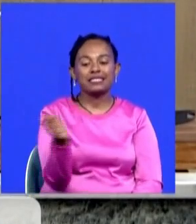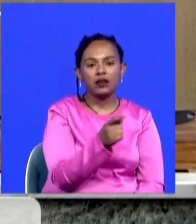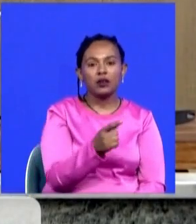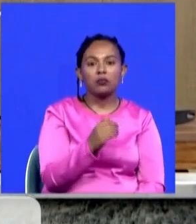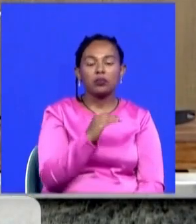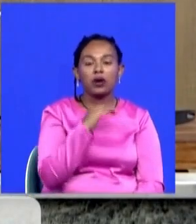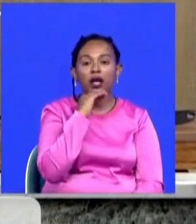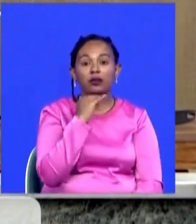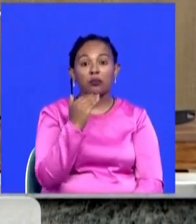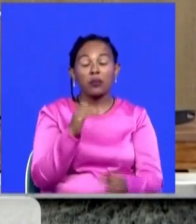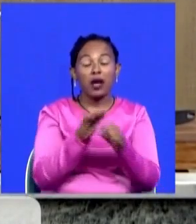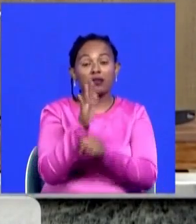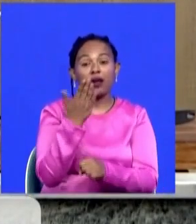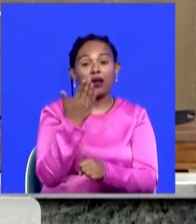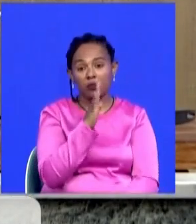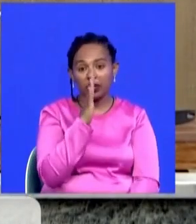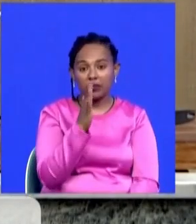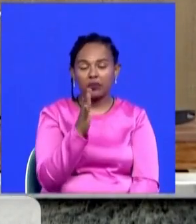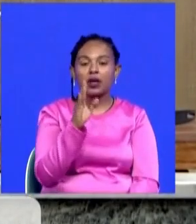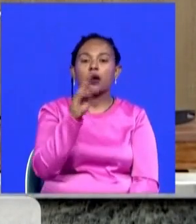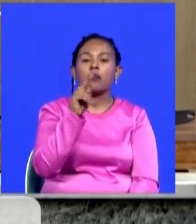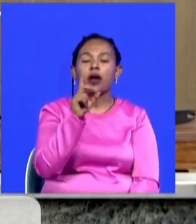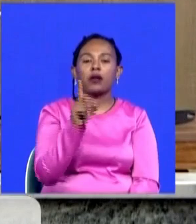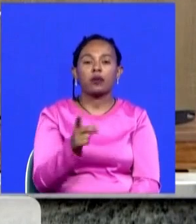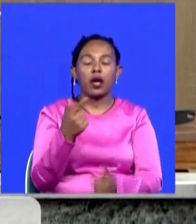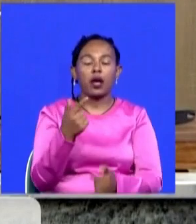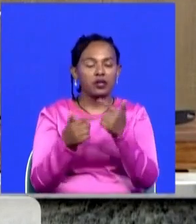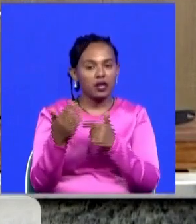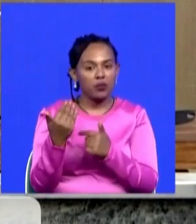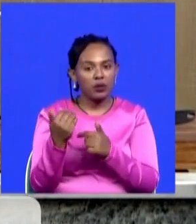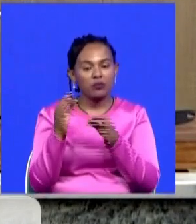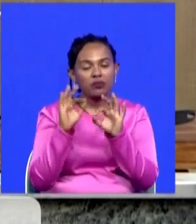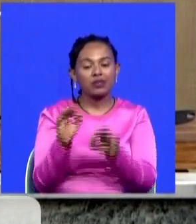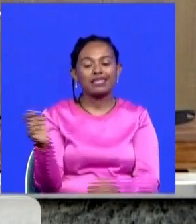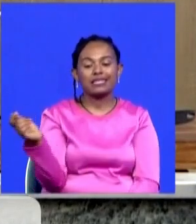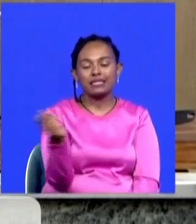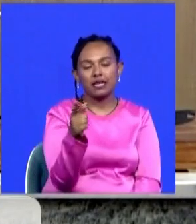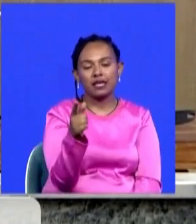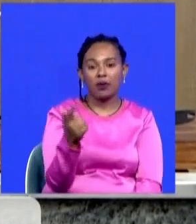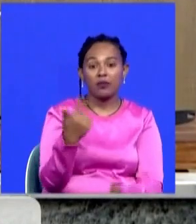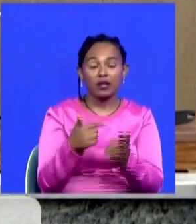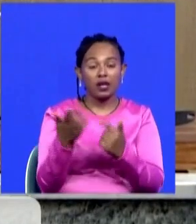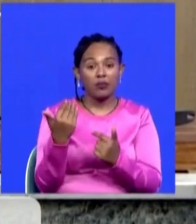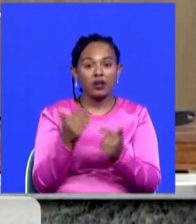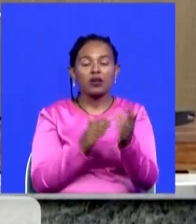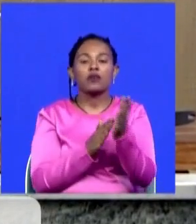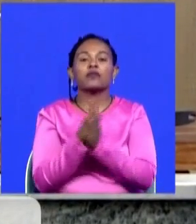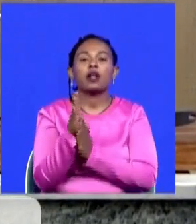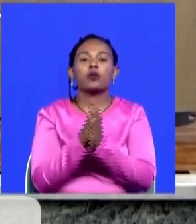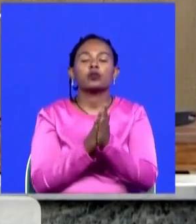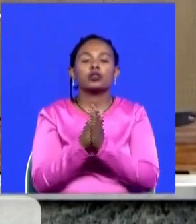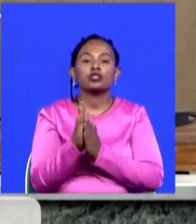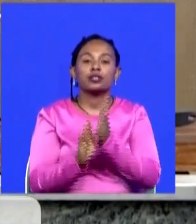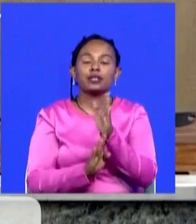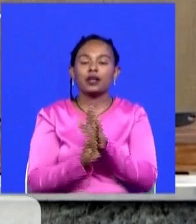አልነበረን። ማዳበሪያ ማምጥተን ምርጥ ዘርም ማምጥተን ነበረ የጀመርነው ስራው። ፍላጎታችን እያደገ